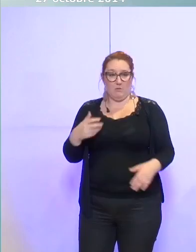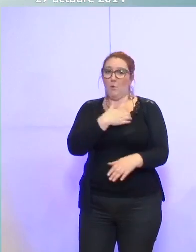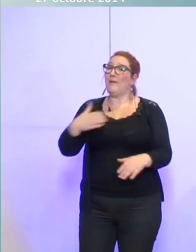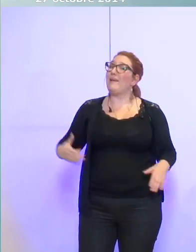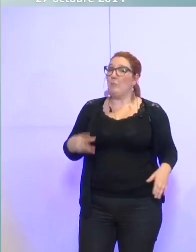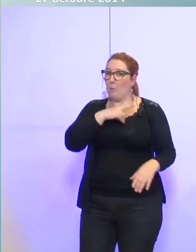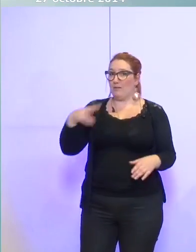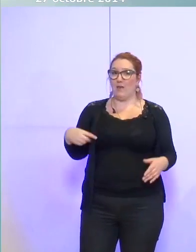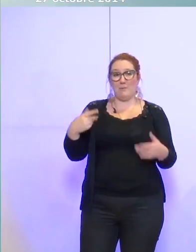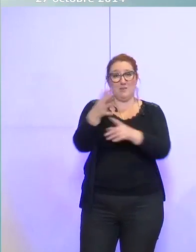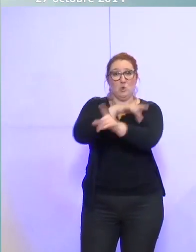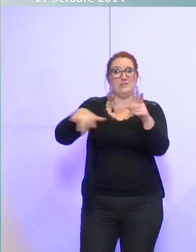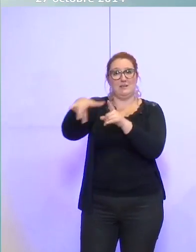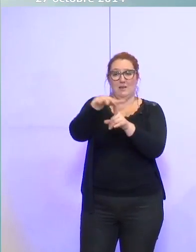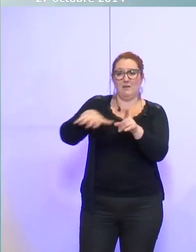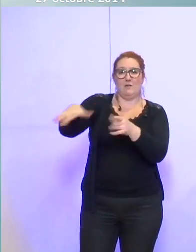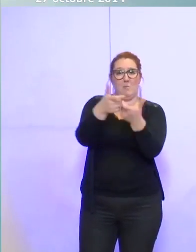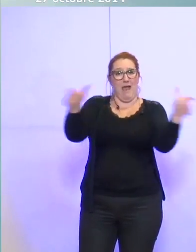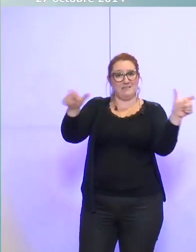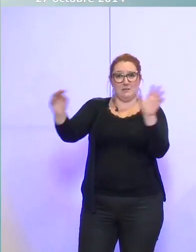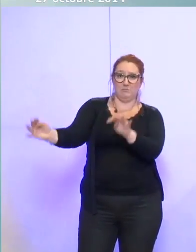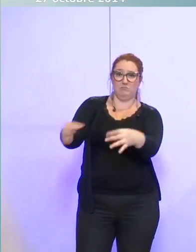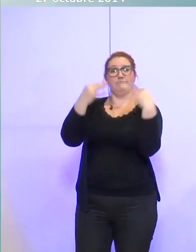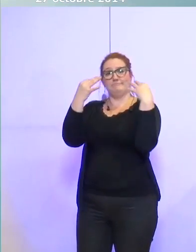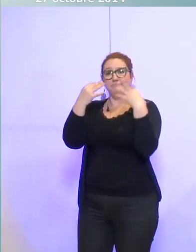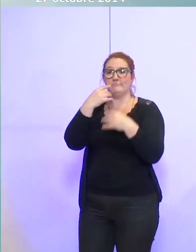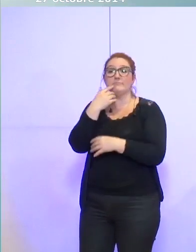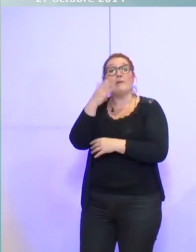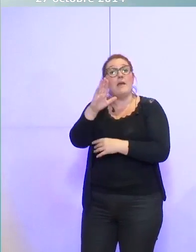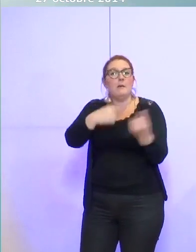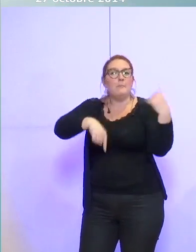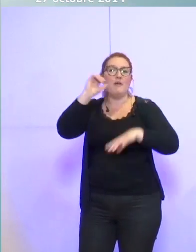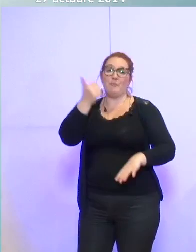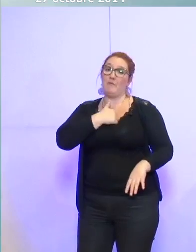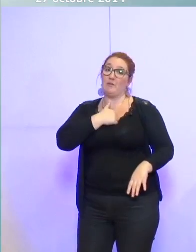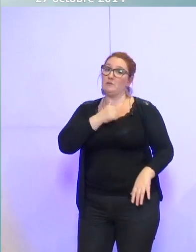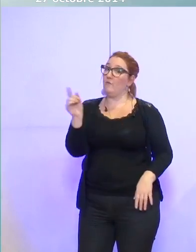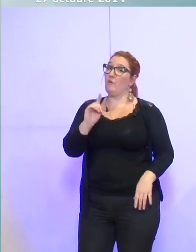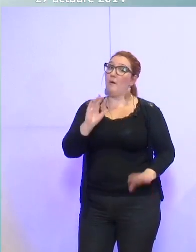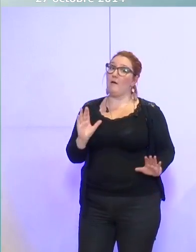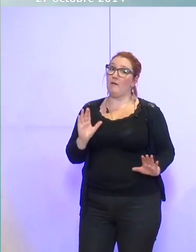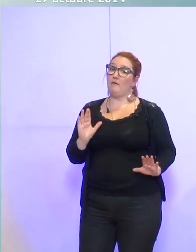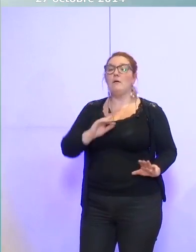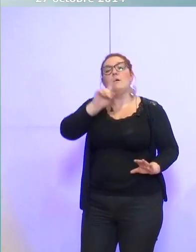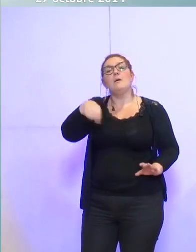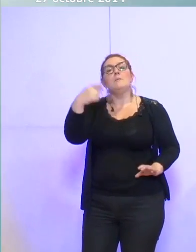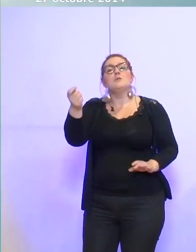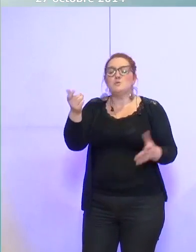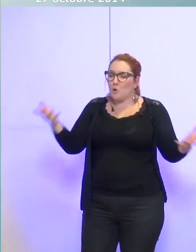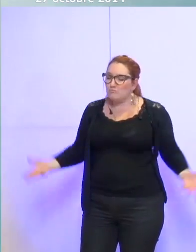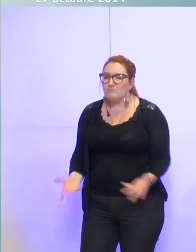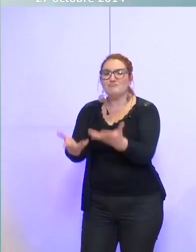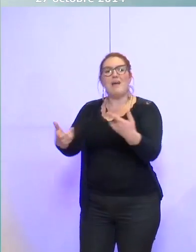société. Ce patrimoine public ne doit pas pouvoir être privatisé. Il ne s'agit pas ici, bien entendu, d'interdire une potentielle activité